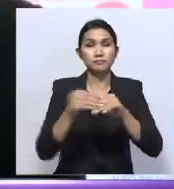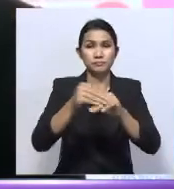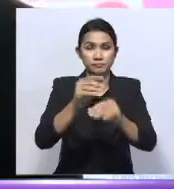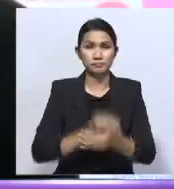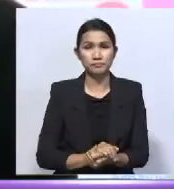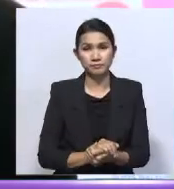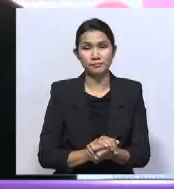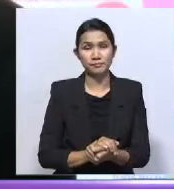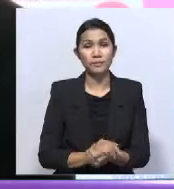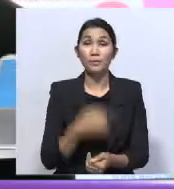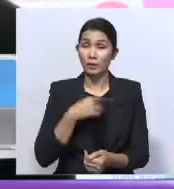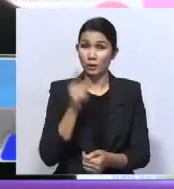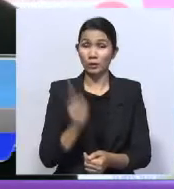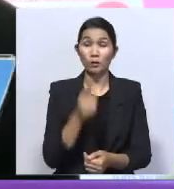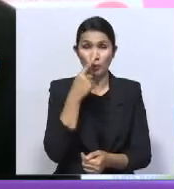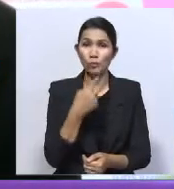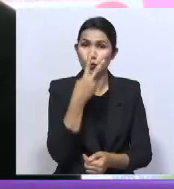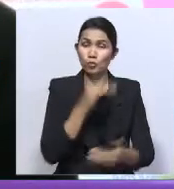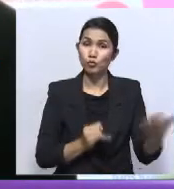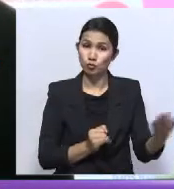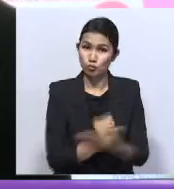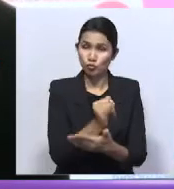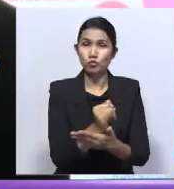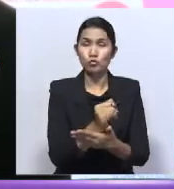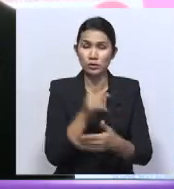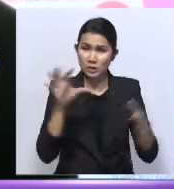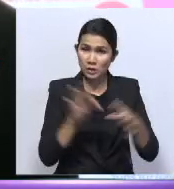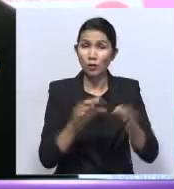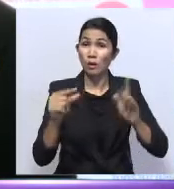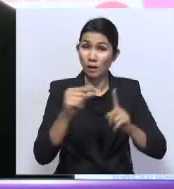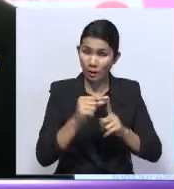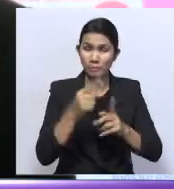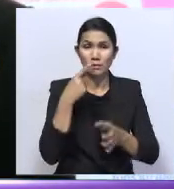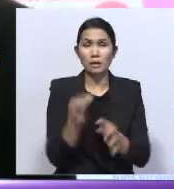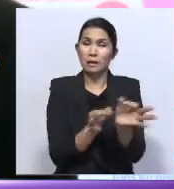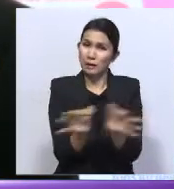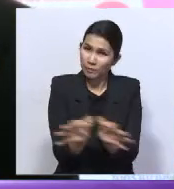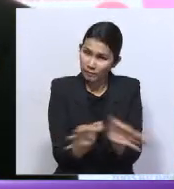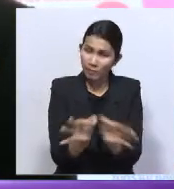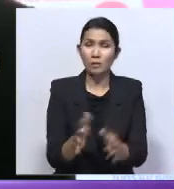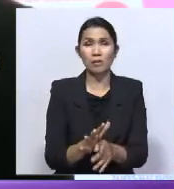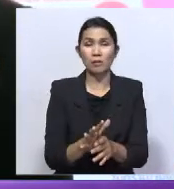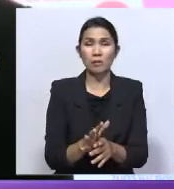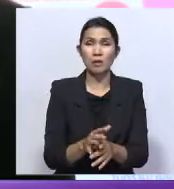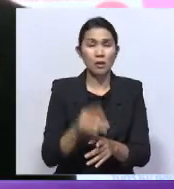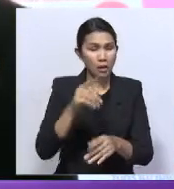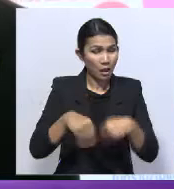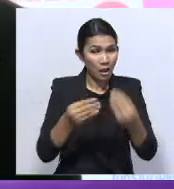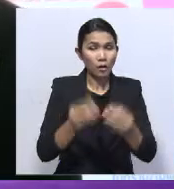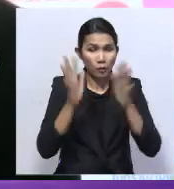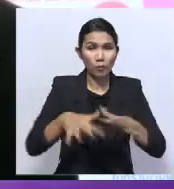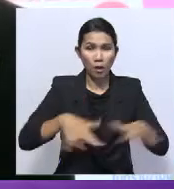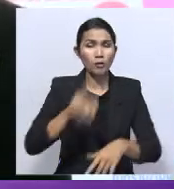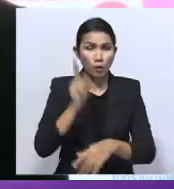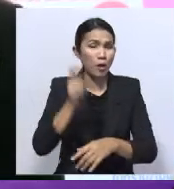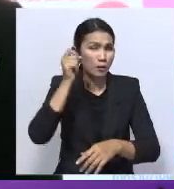เราจะเน้นในเรื่องความถูกต้องของคำชี้แจงความง่ายในการชี้แจงแล้วก็ความเข้าใจของประช